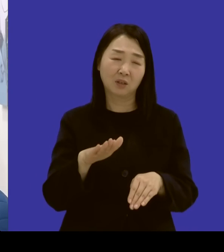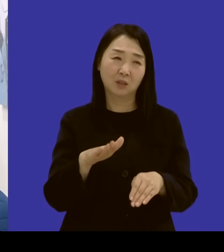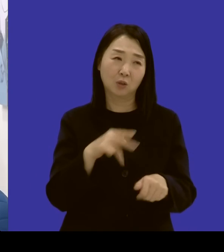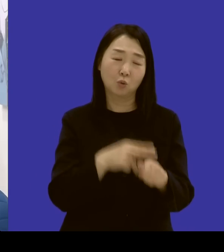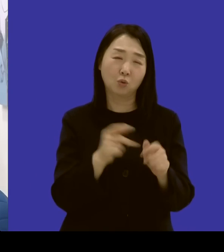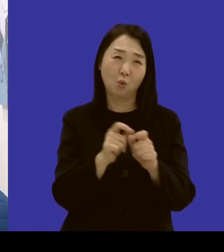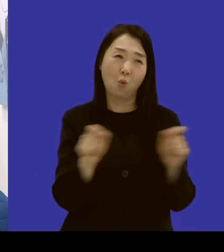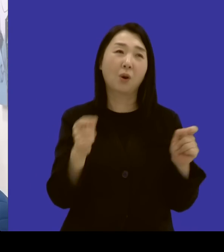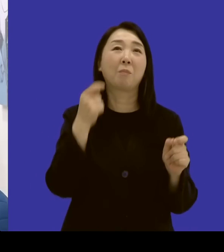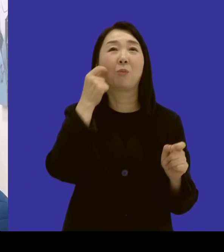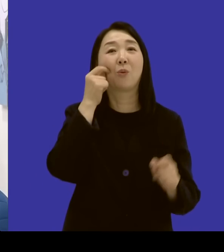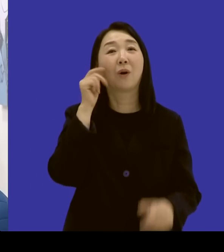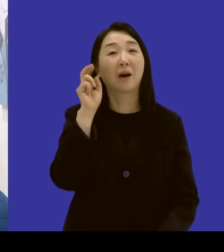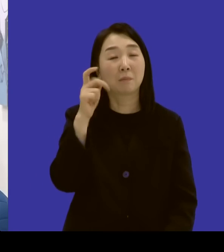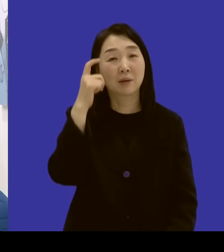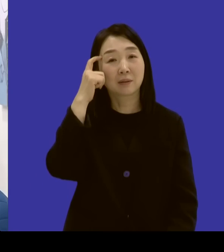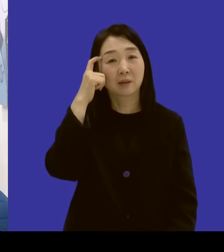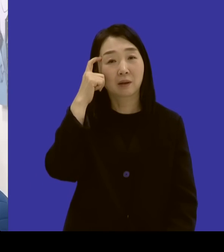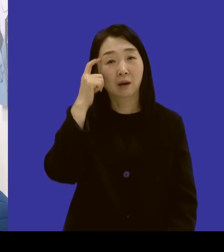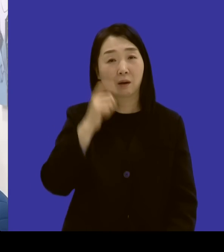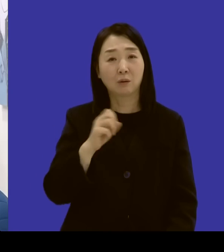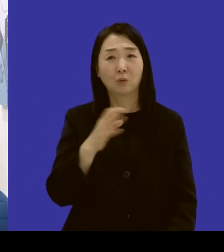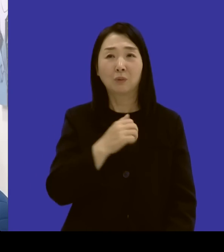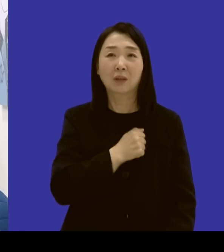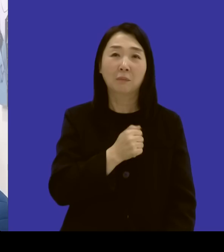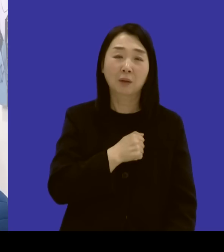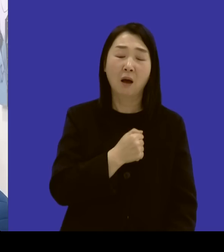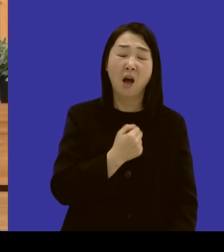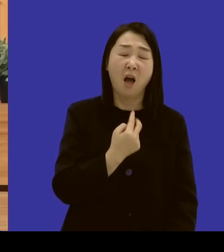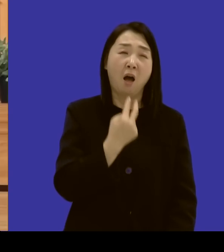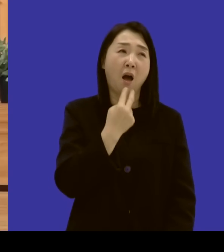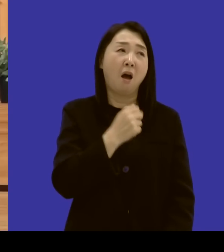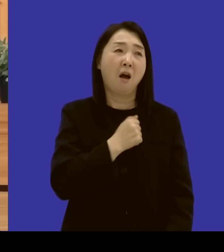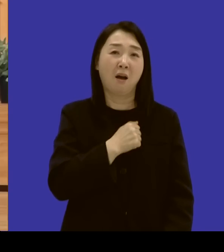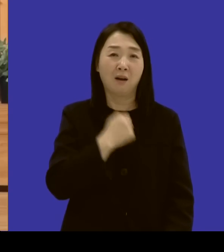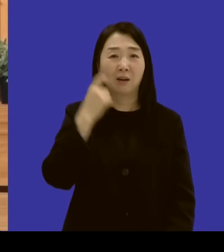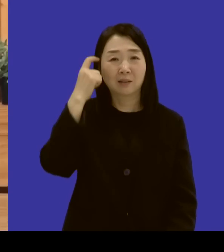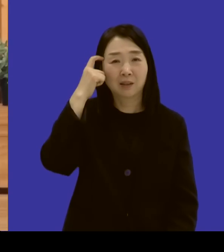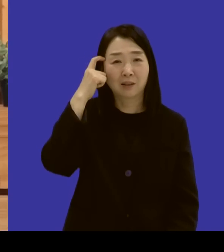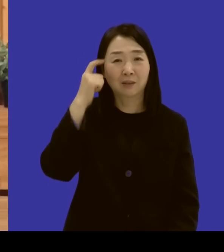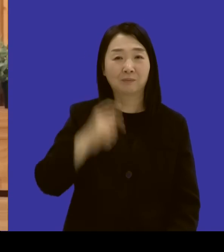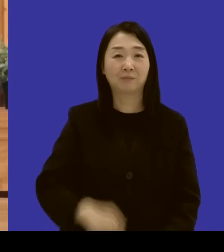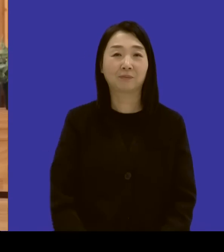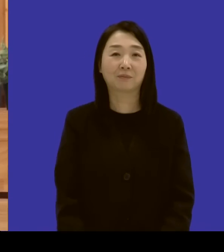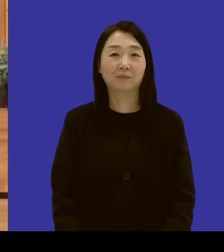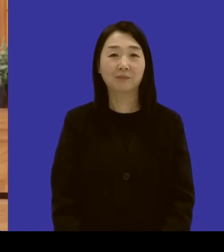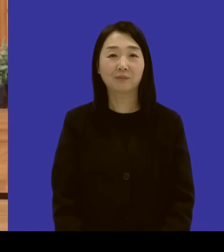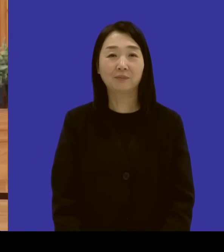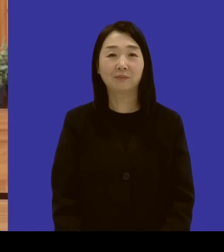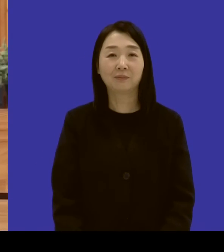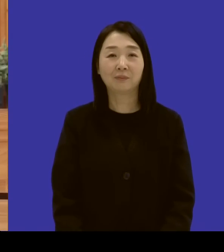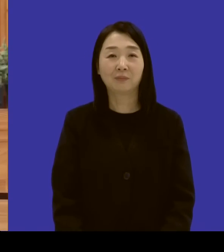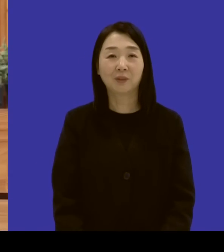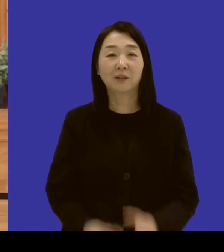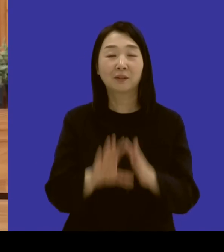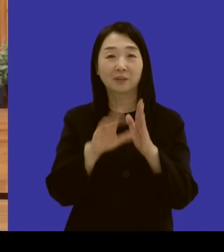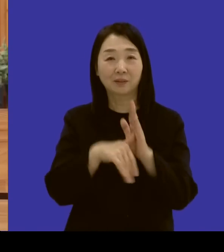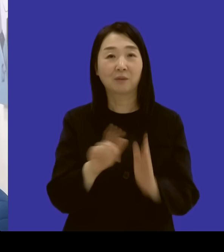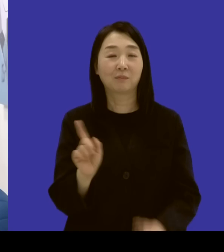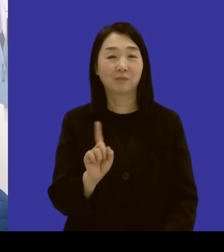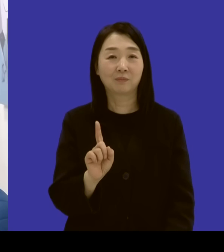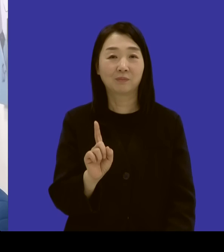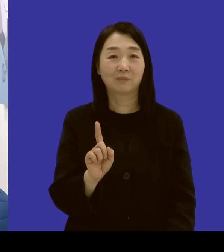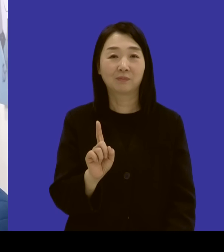거를 왜 그랬는지 모르겠는데 그냥 너무 깝깝해, 숨을 못 쉬겠어, 뭐 이런 맞아요. 그런 생각이 들었고 그때만